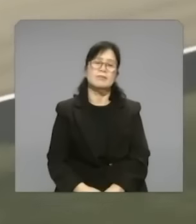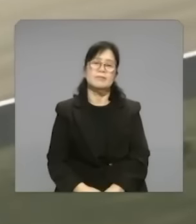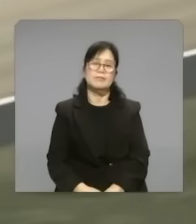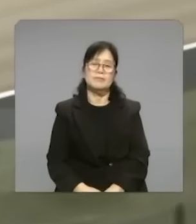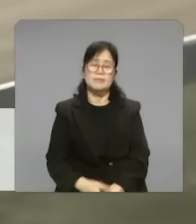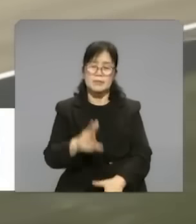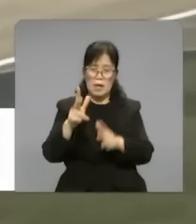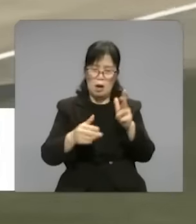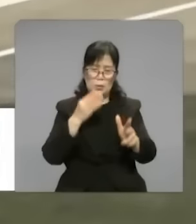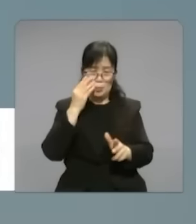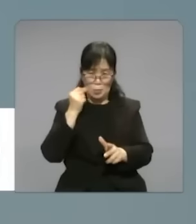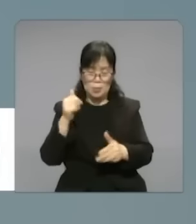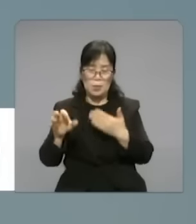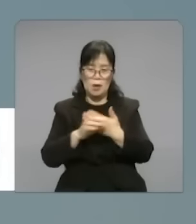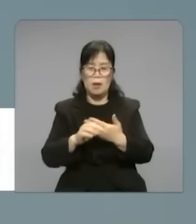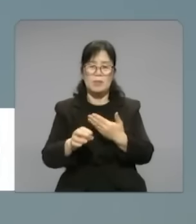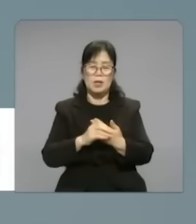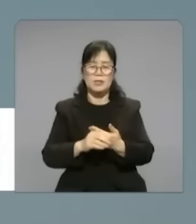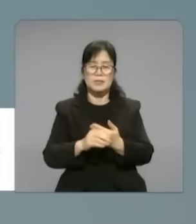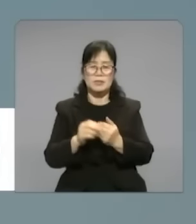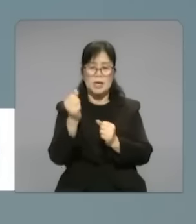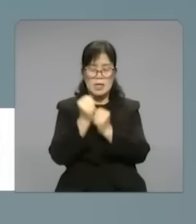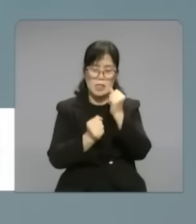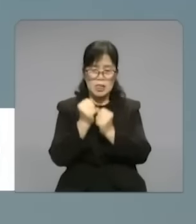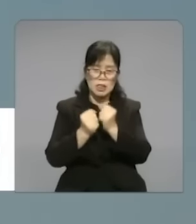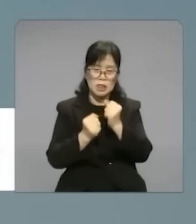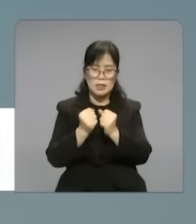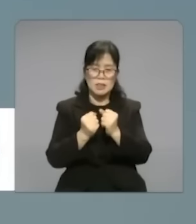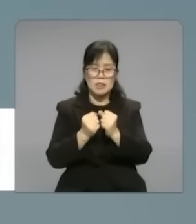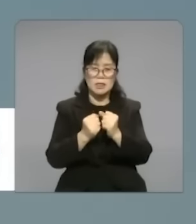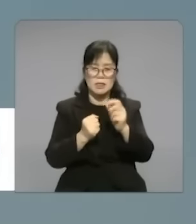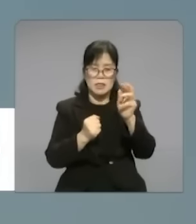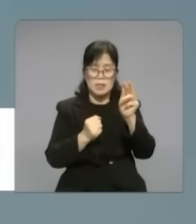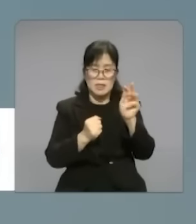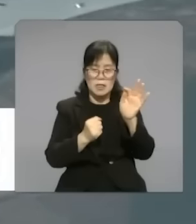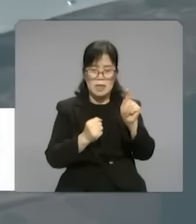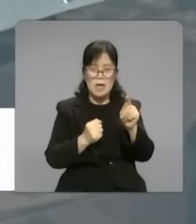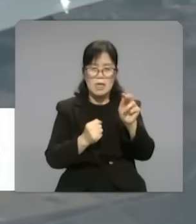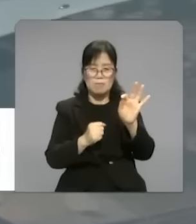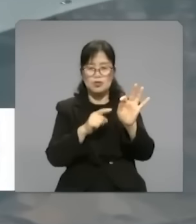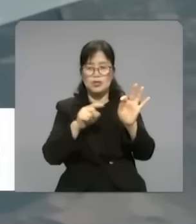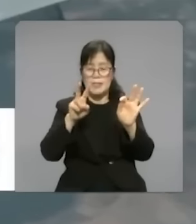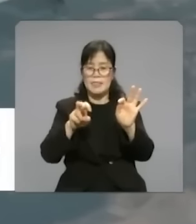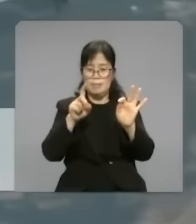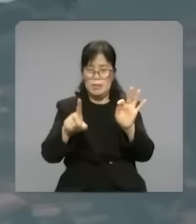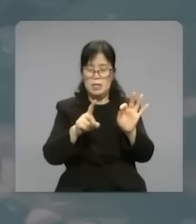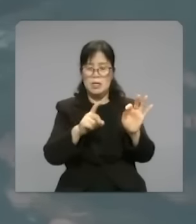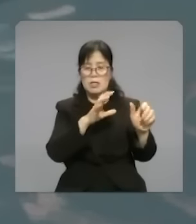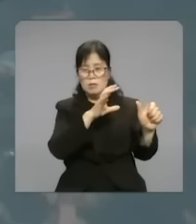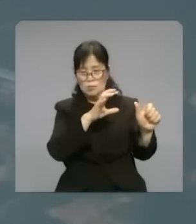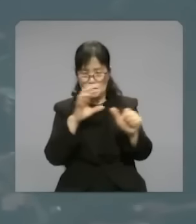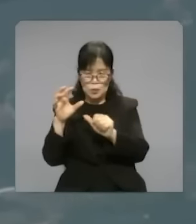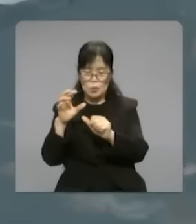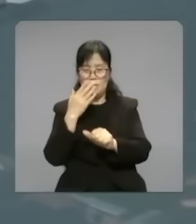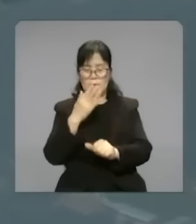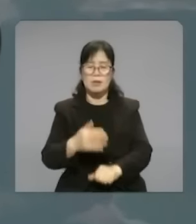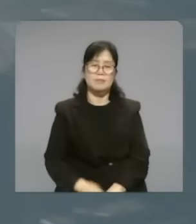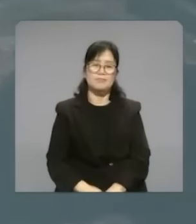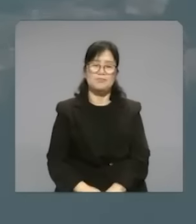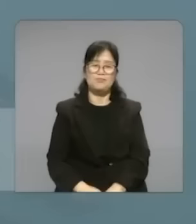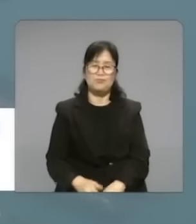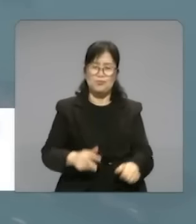생각합니다. 사업이 순항하면 이 엔진은 중급 스텔스기인 KF-21 블록3부터 적용될 예정입니다.